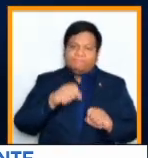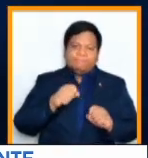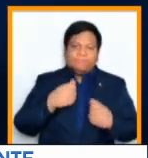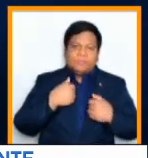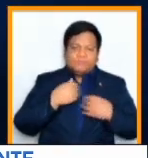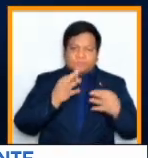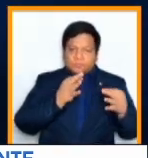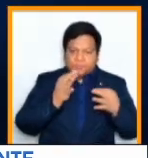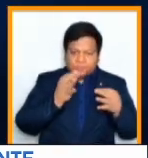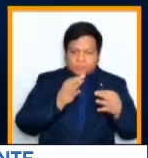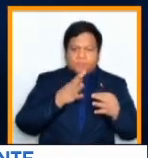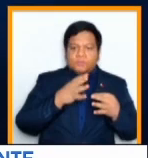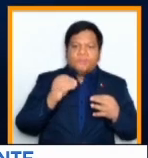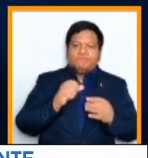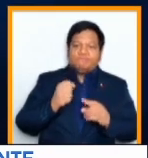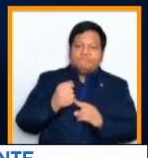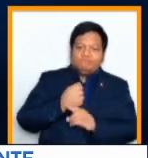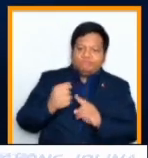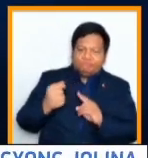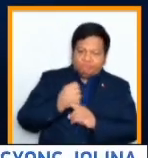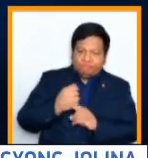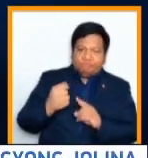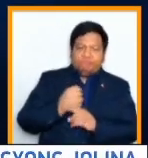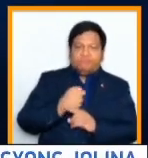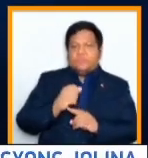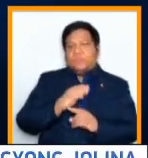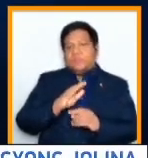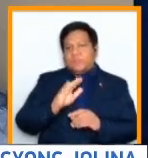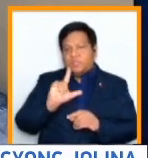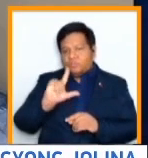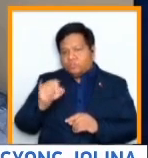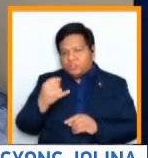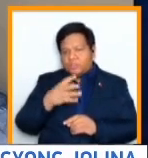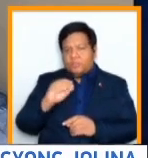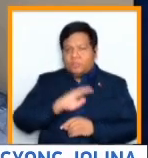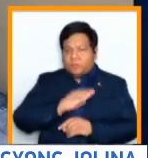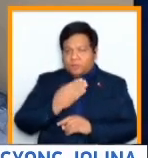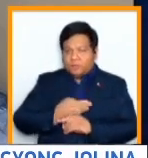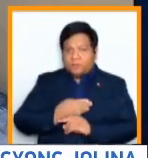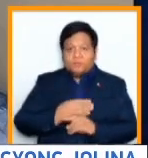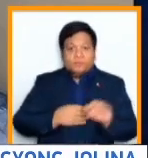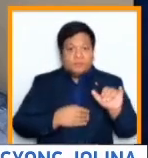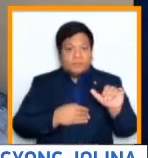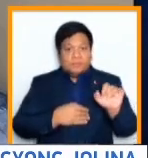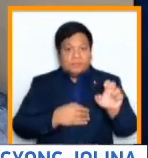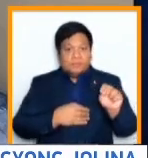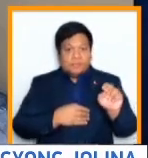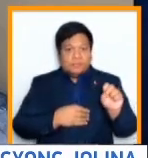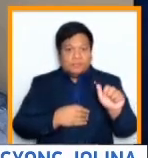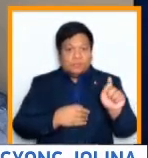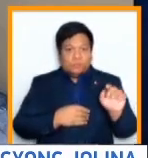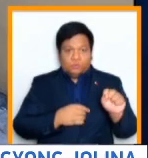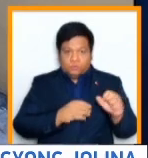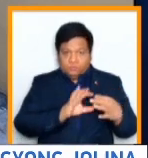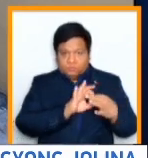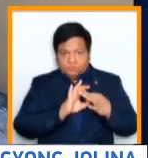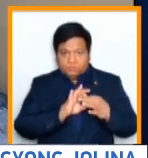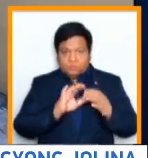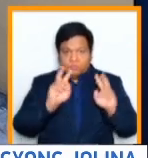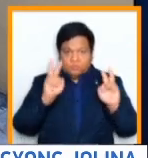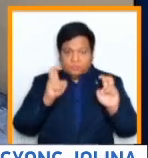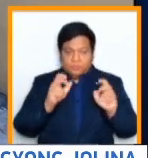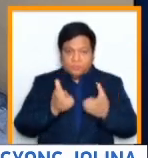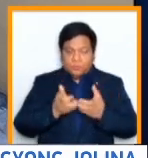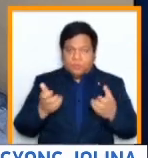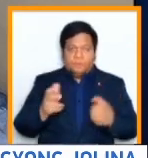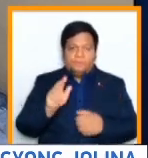mga anak niya. Nilinaw naman niya na walang kinalaman ang aktres na si Yen Santos sa hiwalay nila ni LJ. Matapos na umalis sina LJ